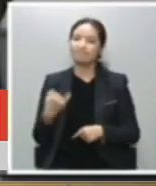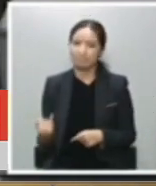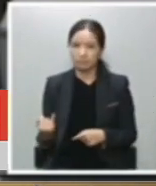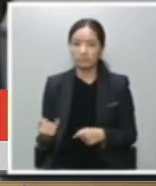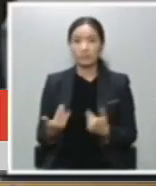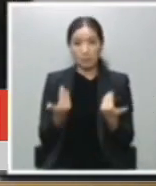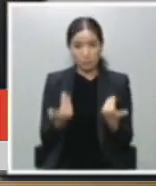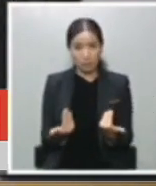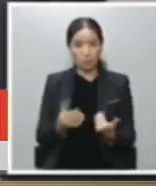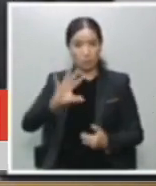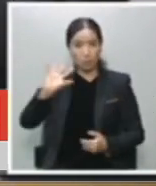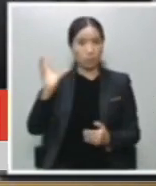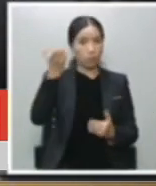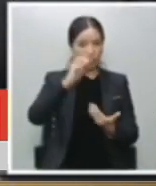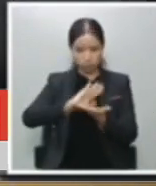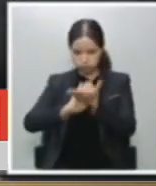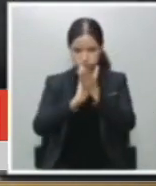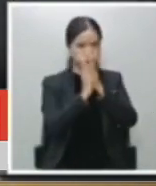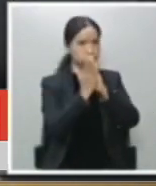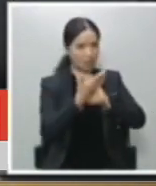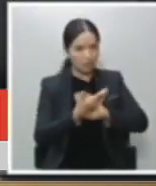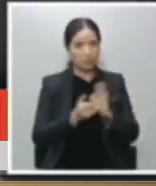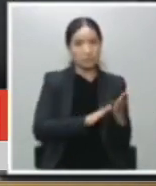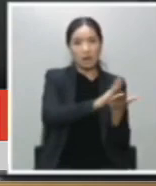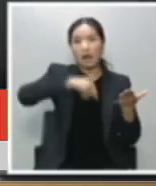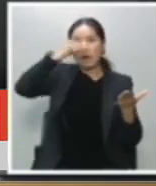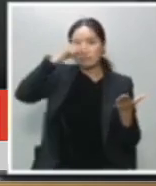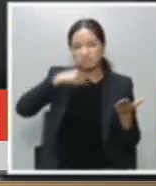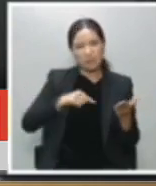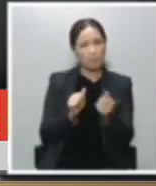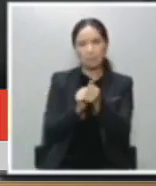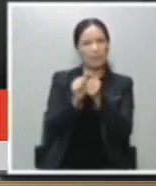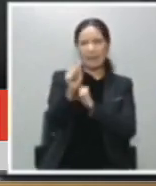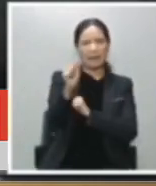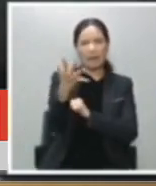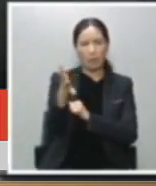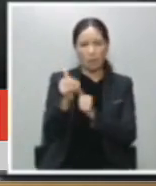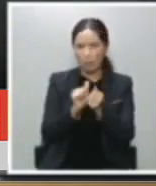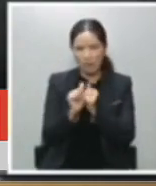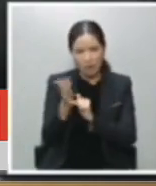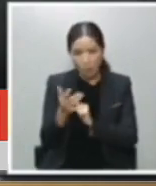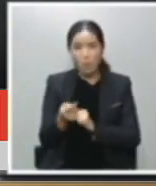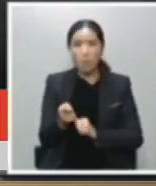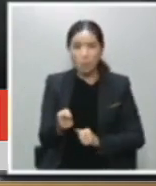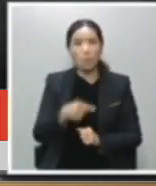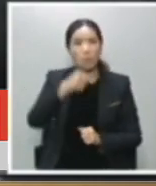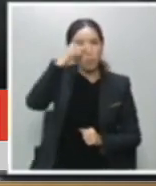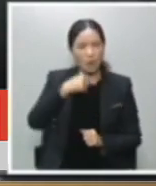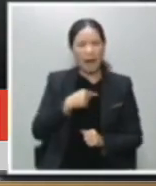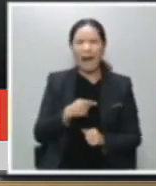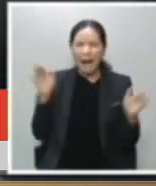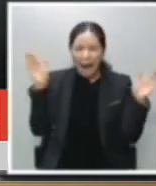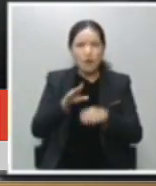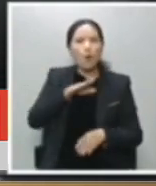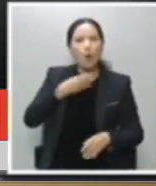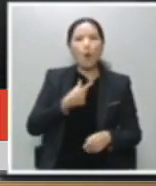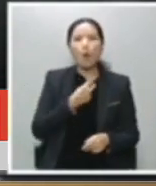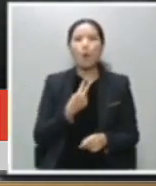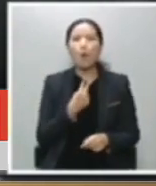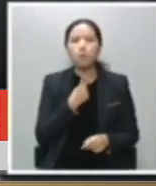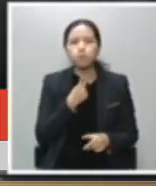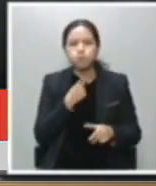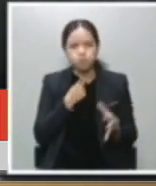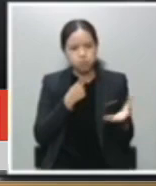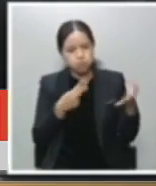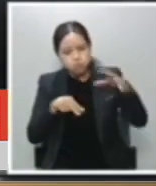ได้เปลี่ยนแปลงไปมากแล้วประเทศไทยเราไม่ทันโลกเขาแล้วเราไม่ควรที่จะเป็นกบอยู่ในกะลาต่อ